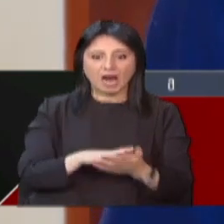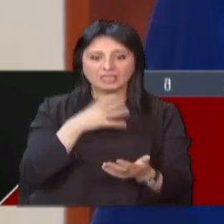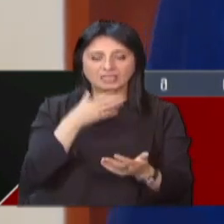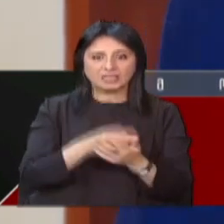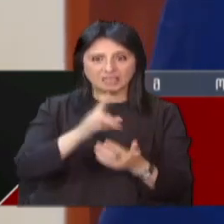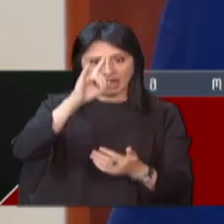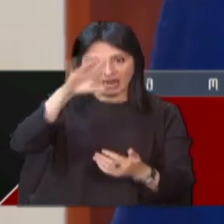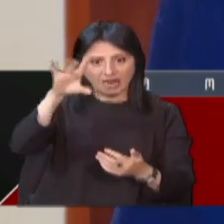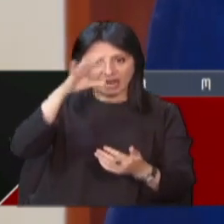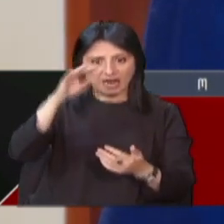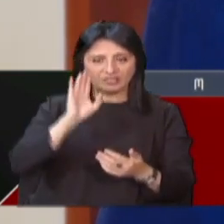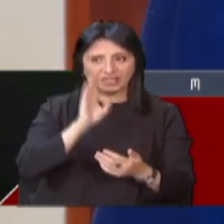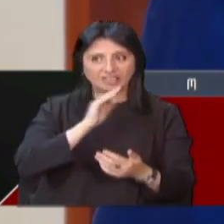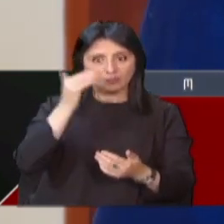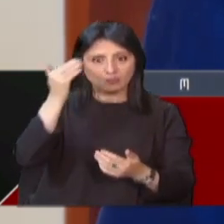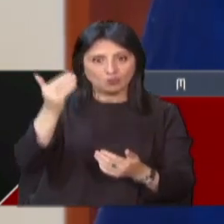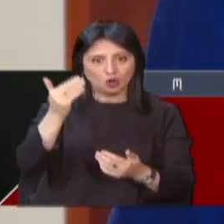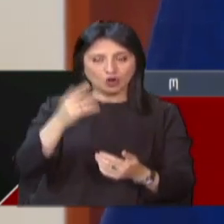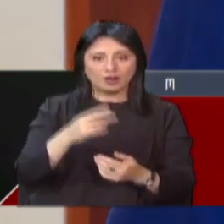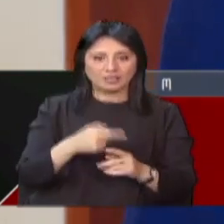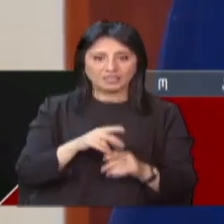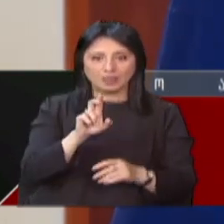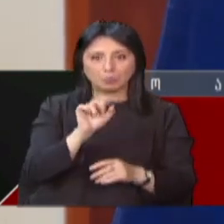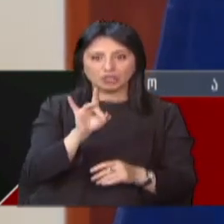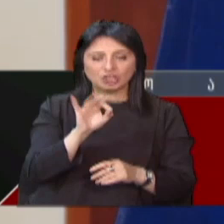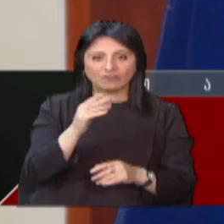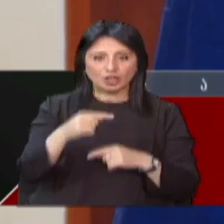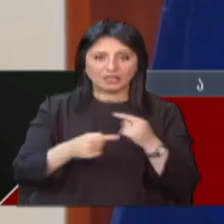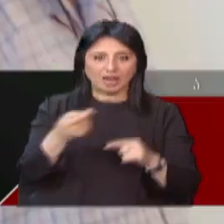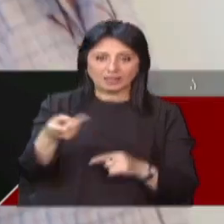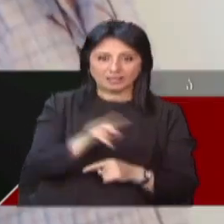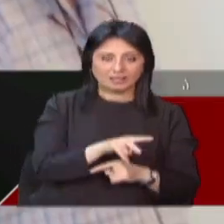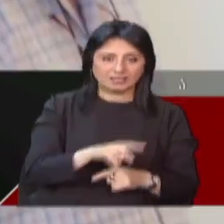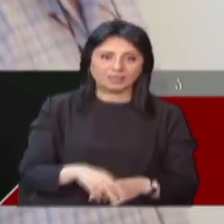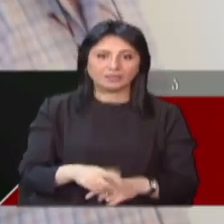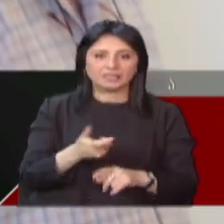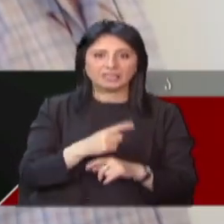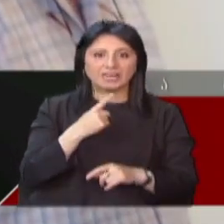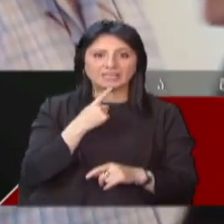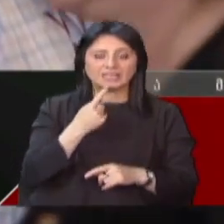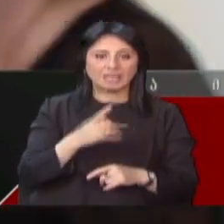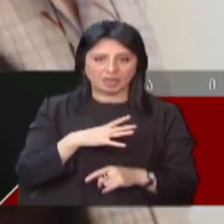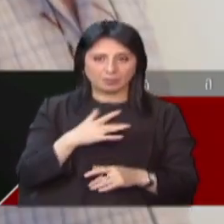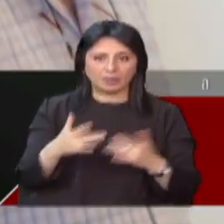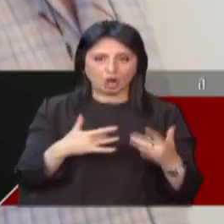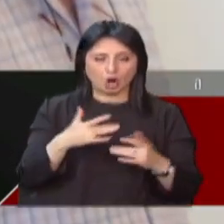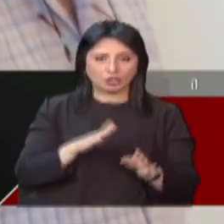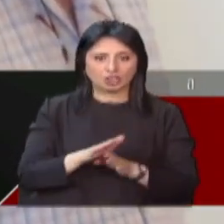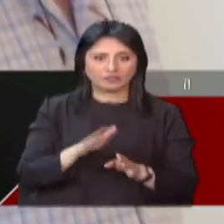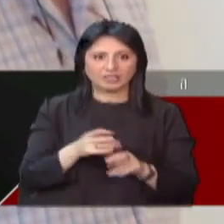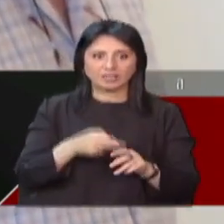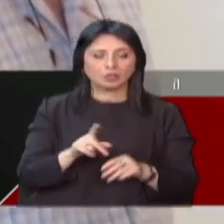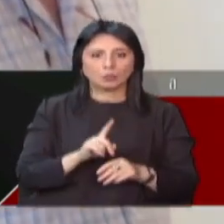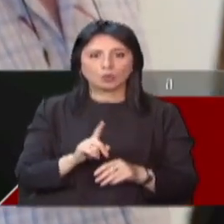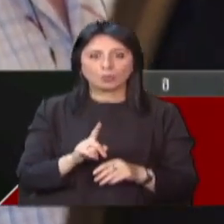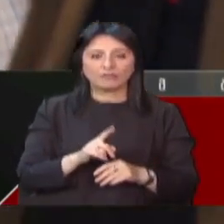თავისი ლეგენდარული დედის, დიდი ბრიჯვოთერის tradițiebs. Ძალიან ძნელი კონცერტი იყო შესასრულებლად, იმიტომ